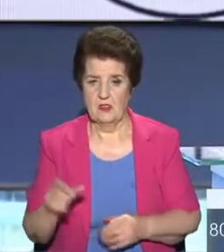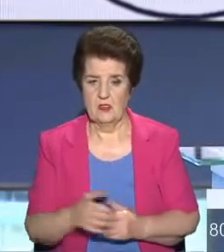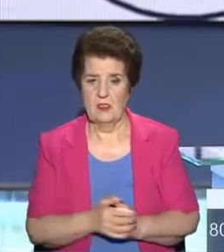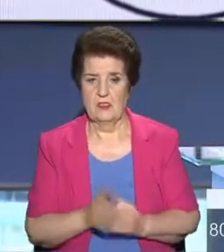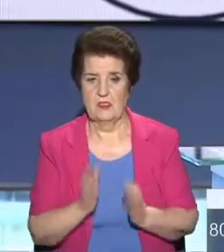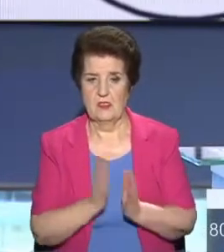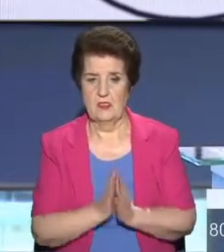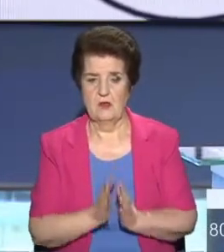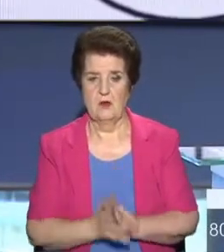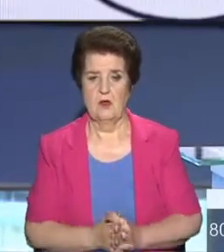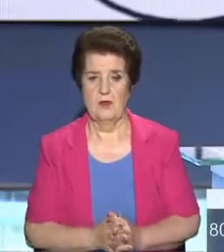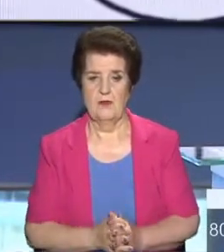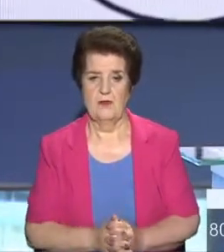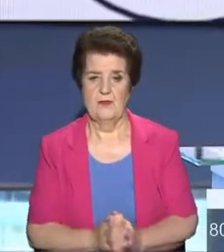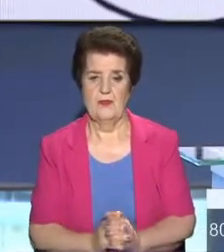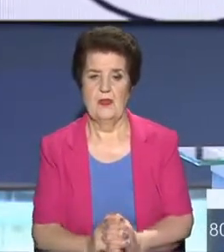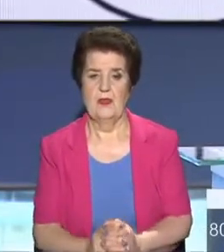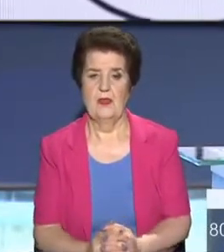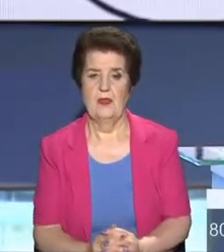Salut Grecia